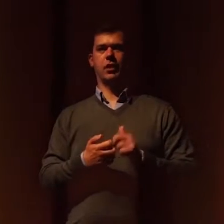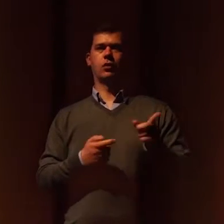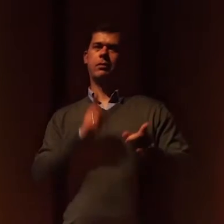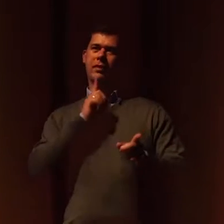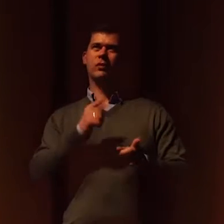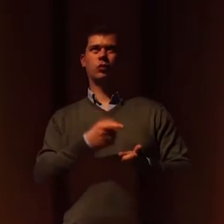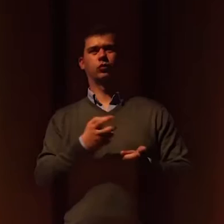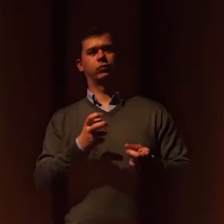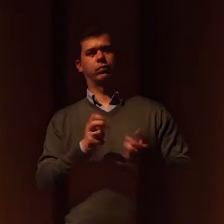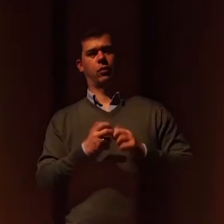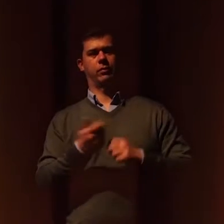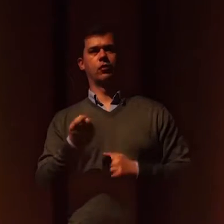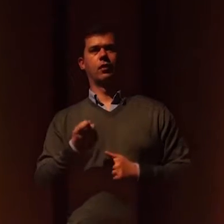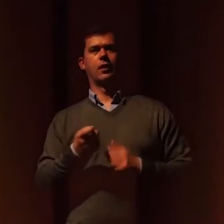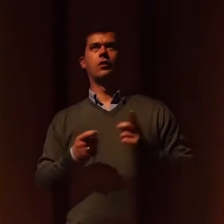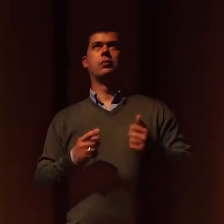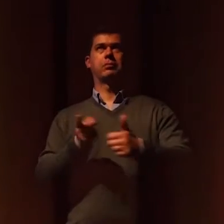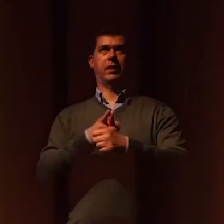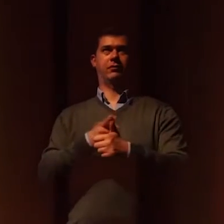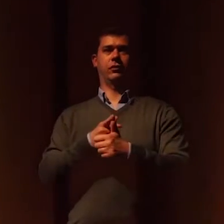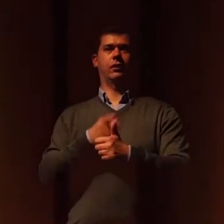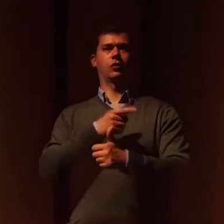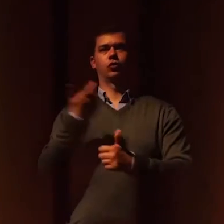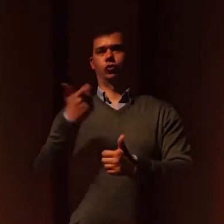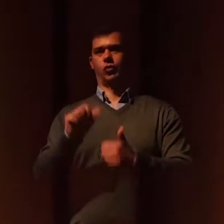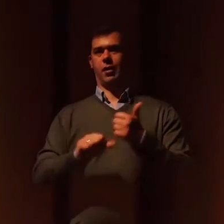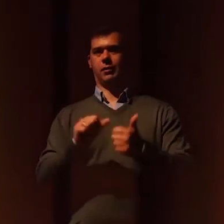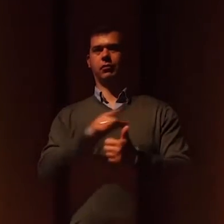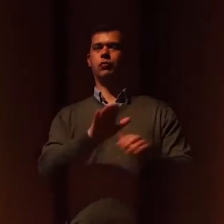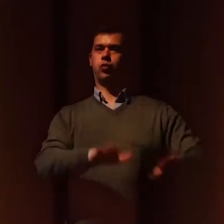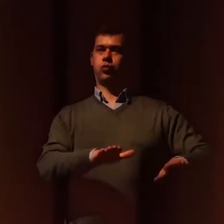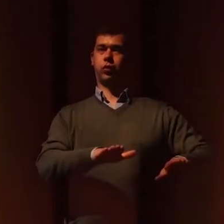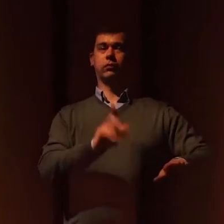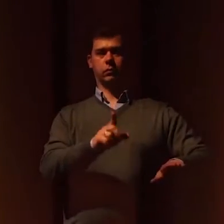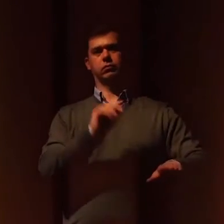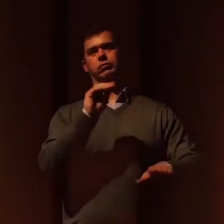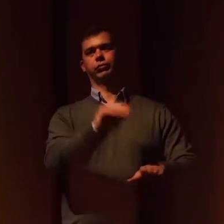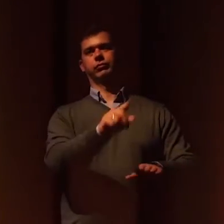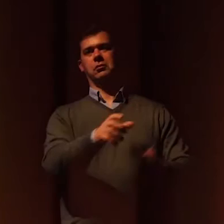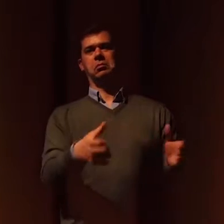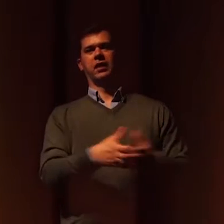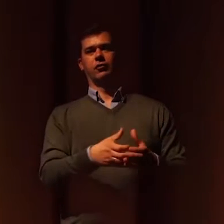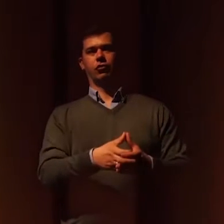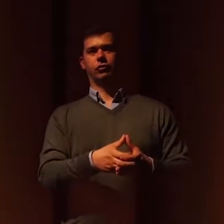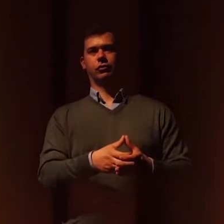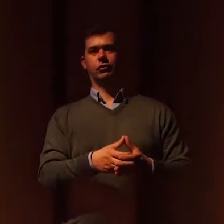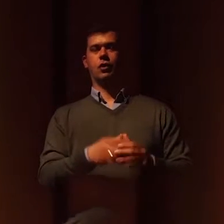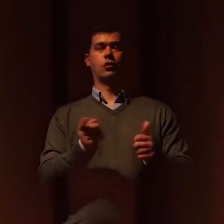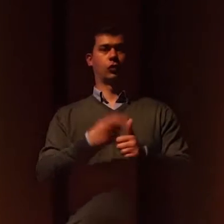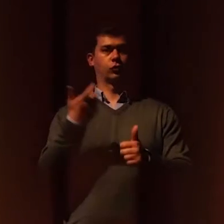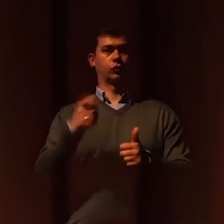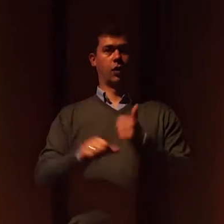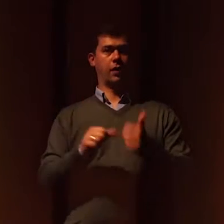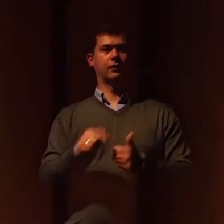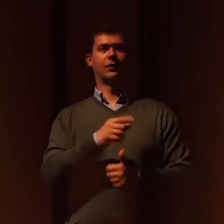dyskusyjne to znaczy jeden to jest ten problem wymogu 100 lat gdzie na przykład społeczność wietnamska nie może